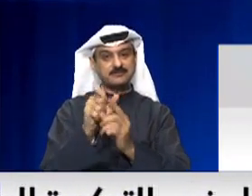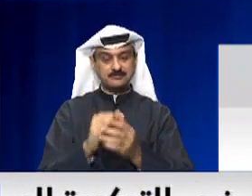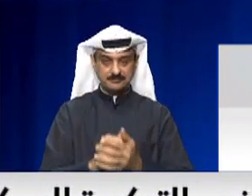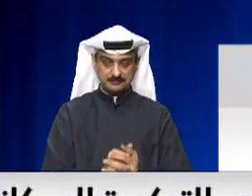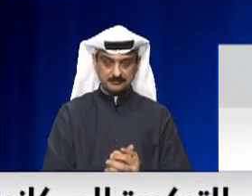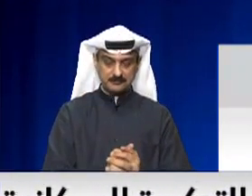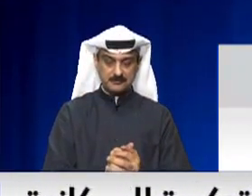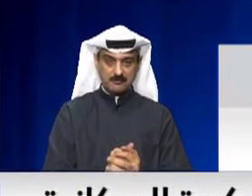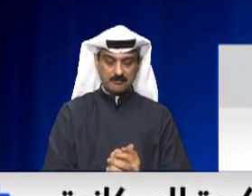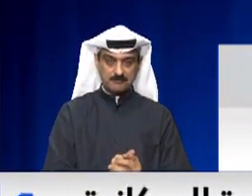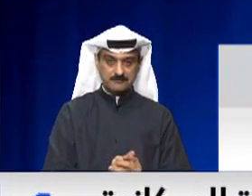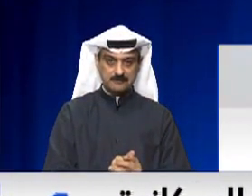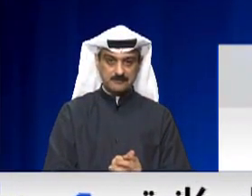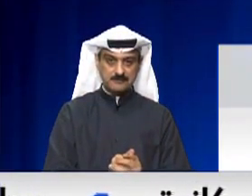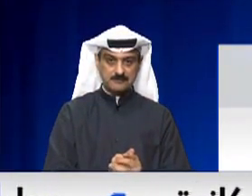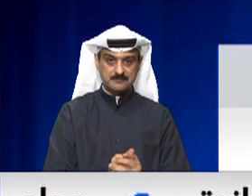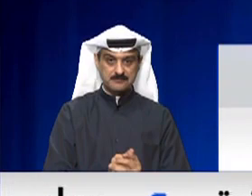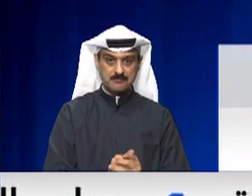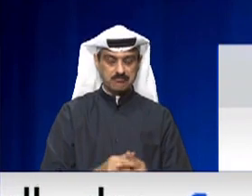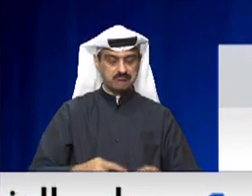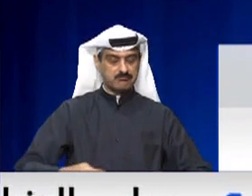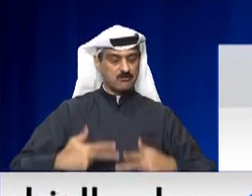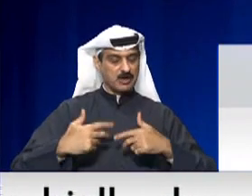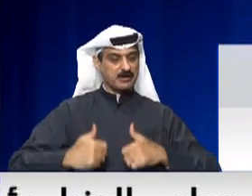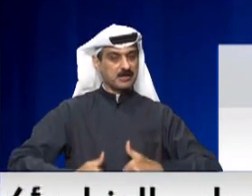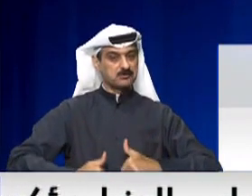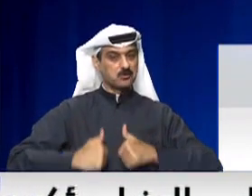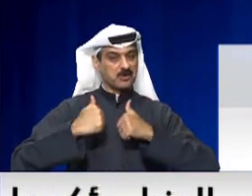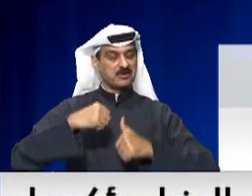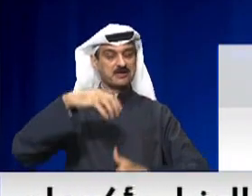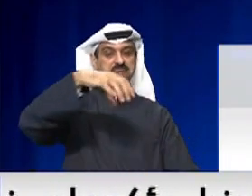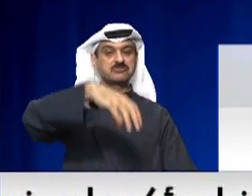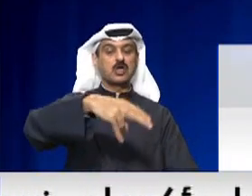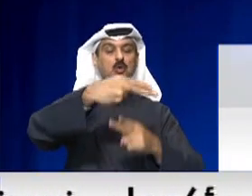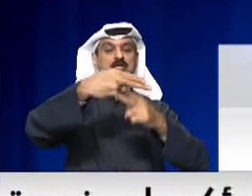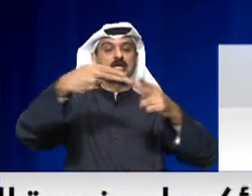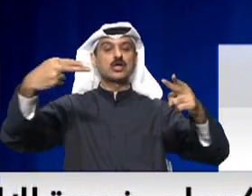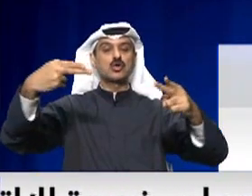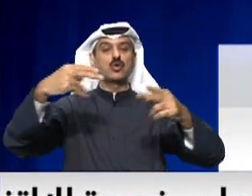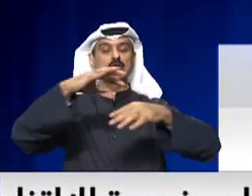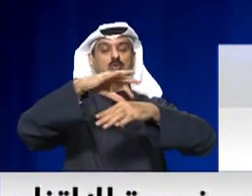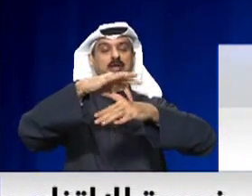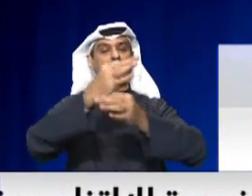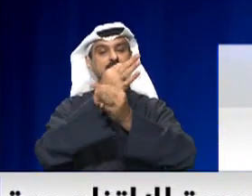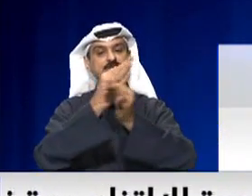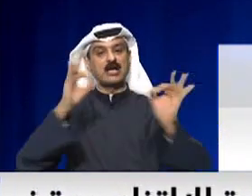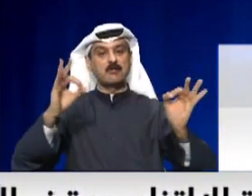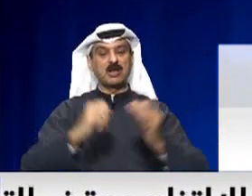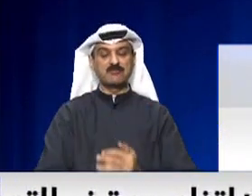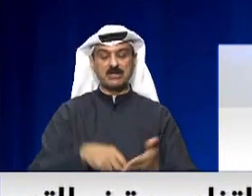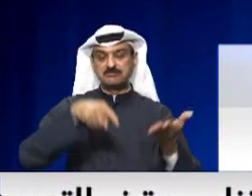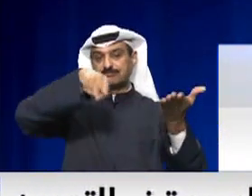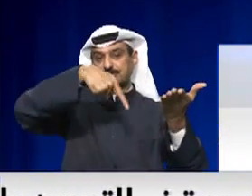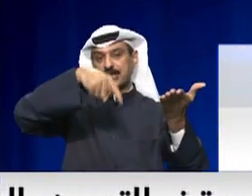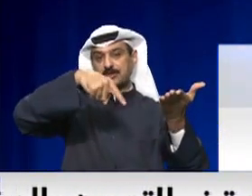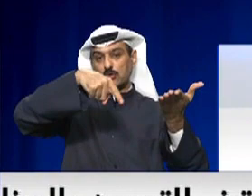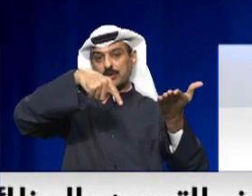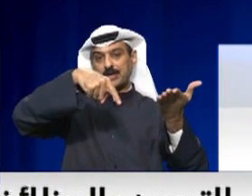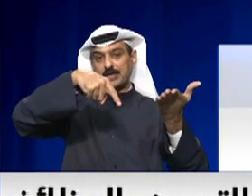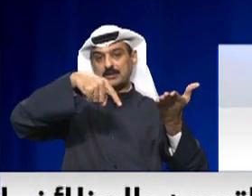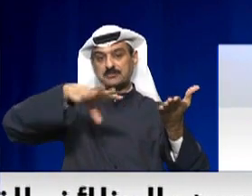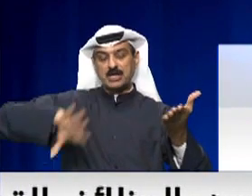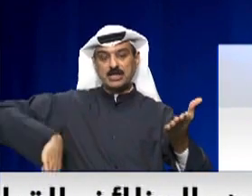المفدى حفظه الله ورعاه فخرا وذخرا للبلاد والعباد مع اطيب التمنيات